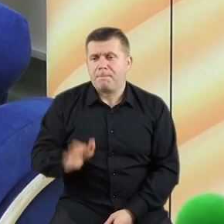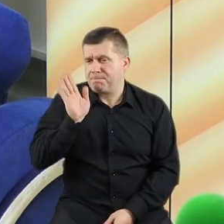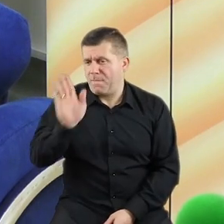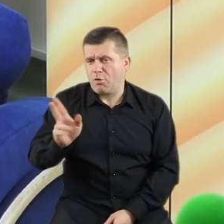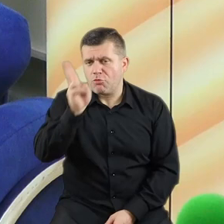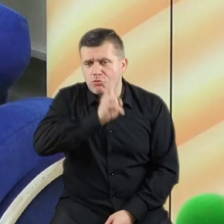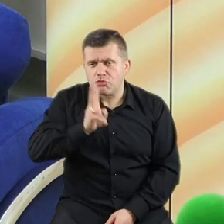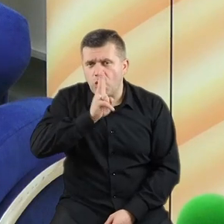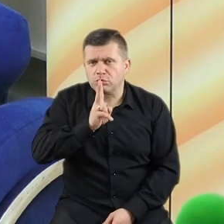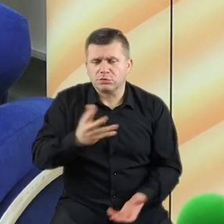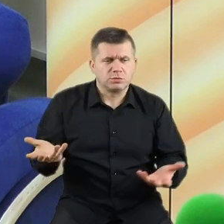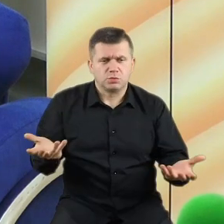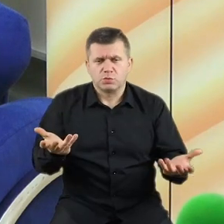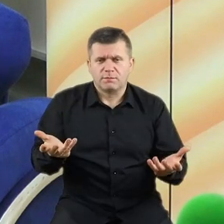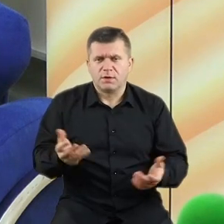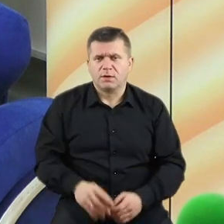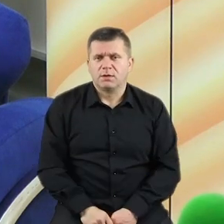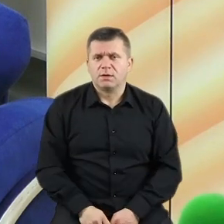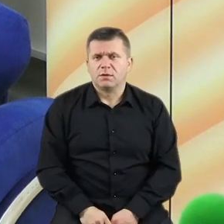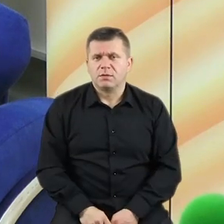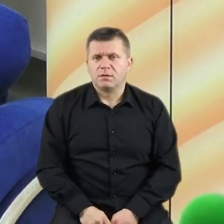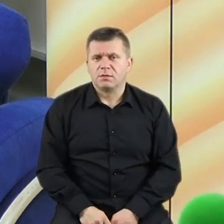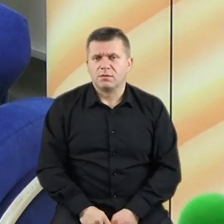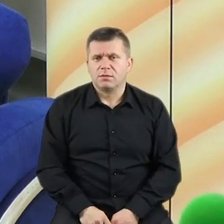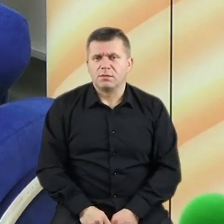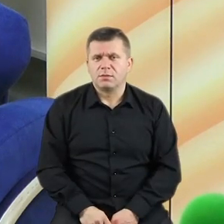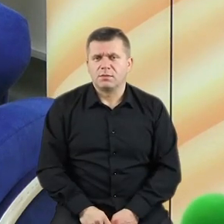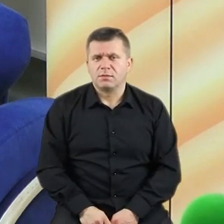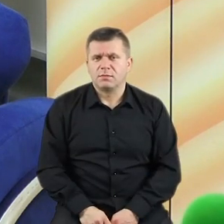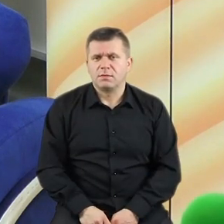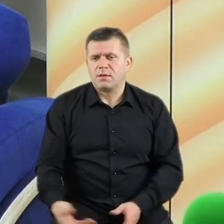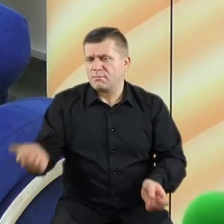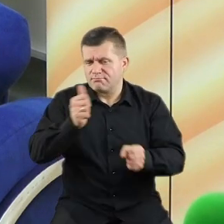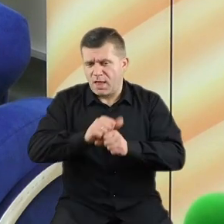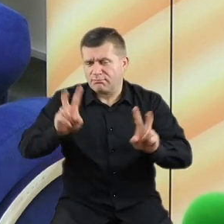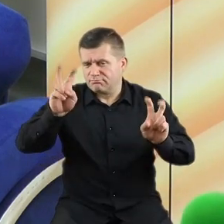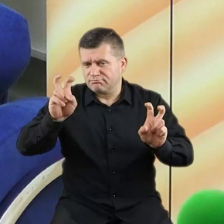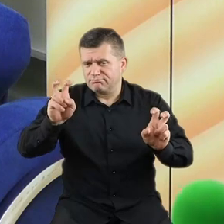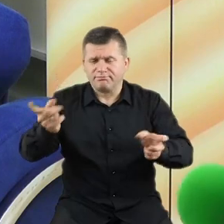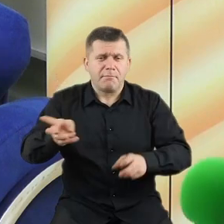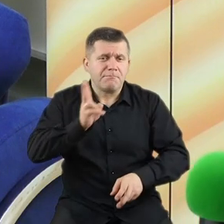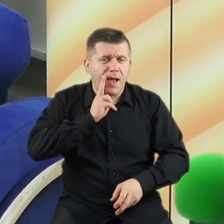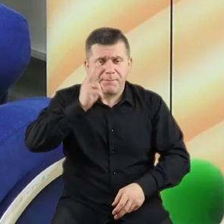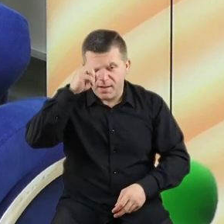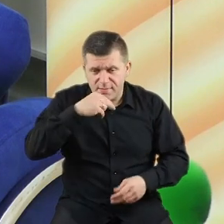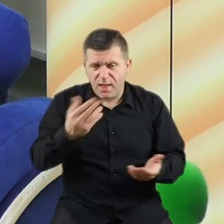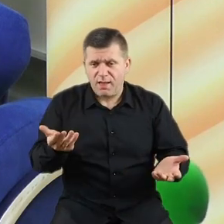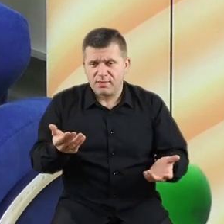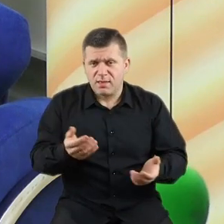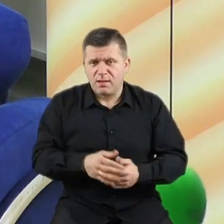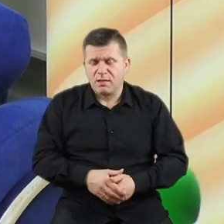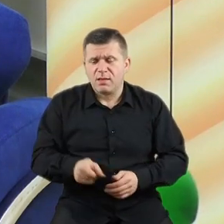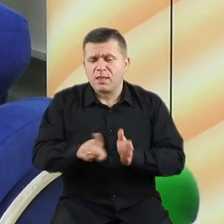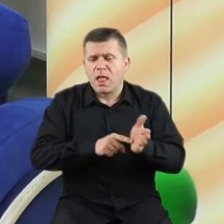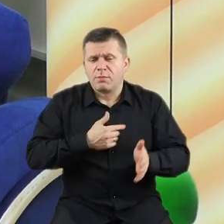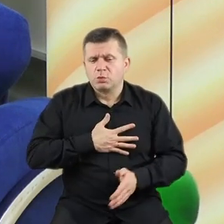mają rodziców jakichkolwiek, że w ogóle, no, że w ogóle istnieje taka figura jak rodzic, mama, tata, no to jednak są